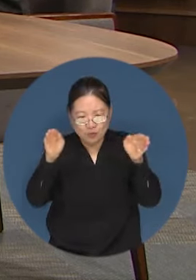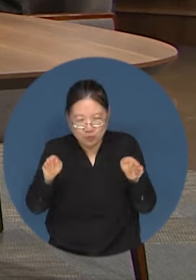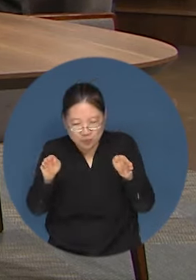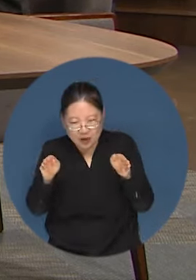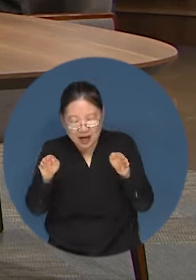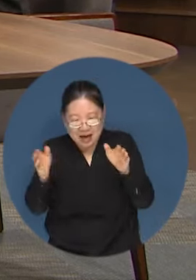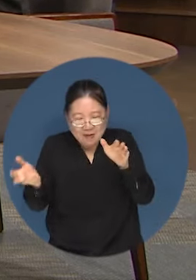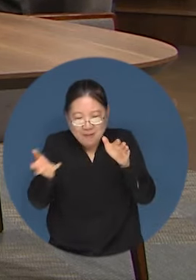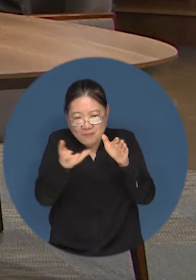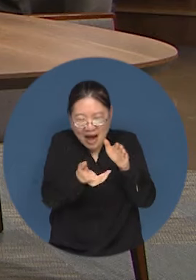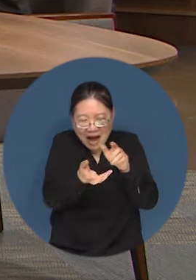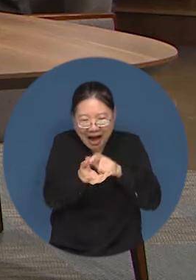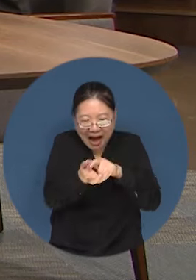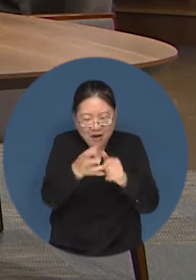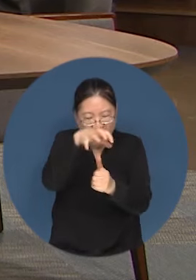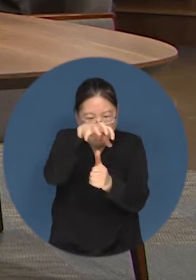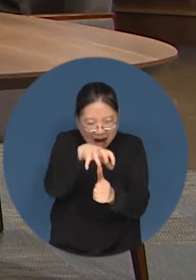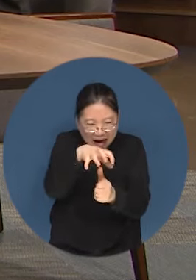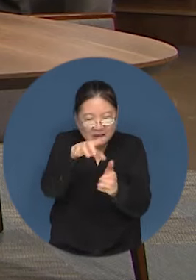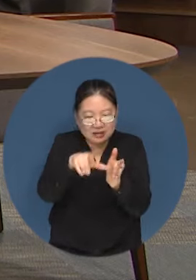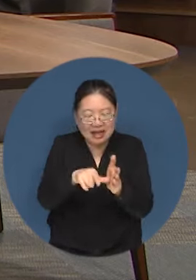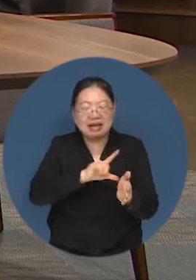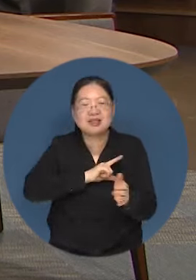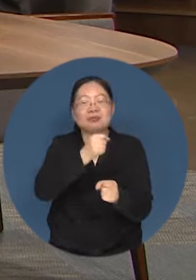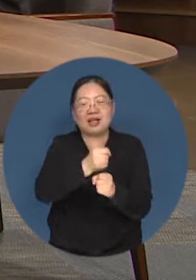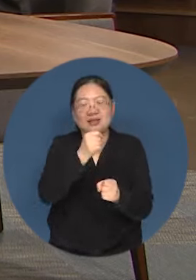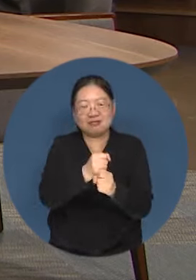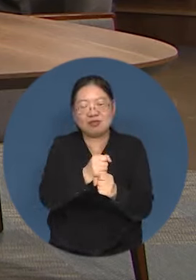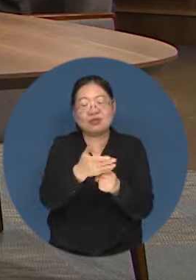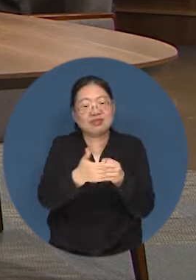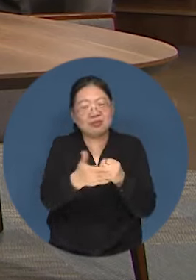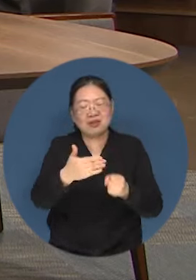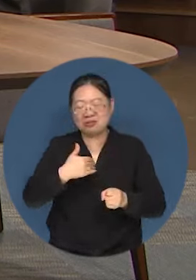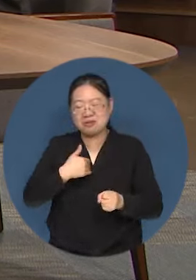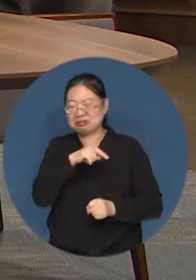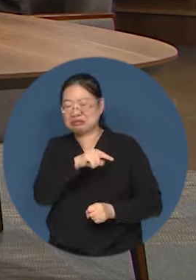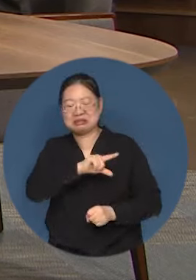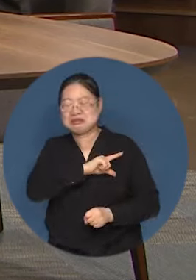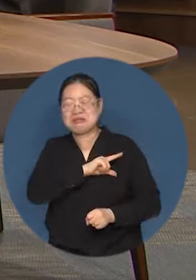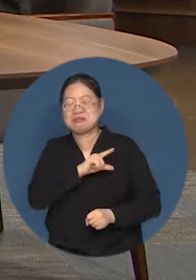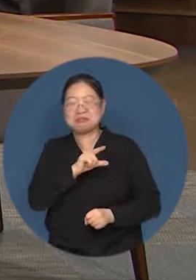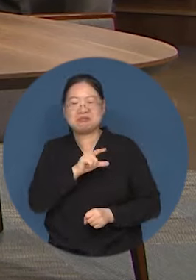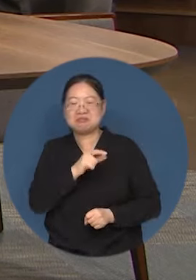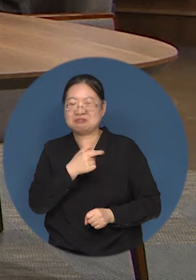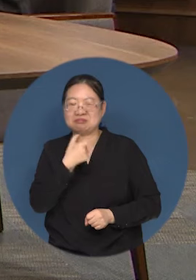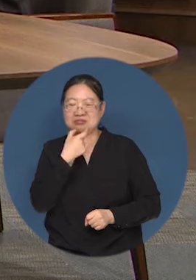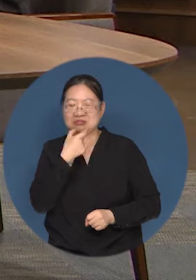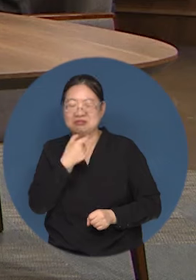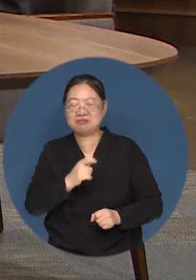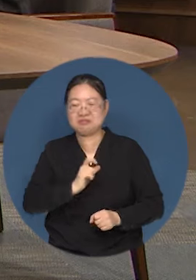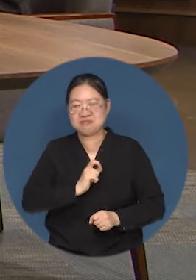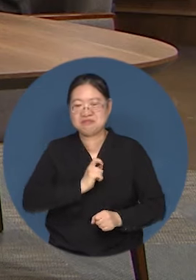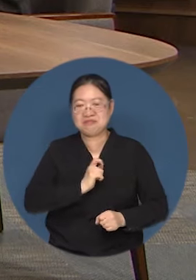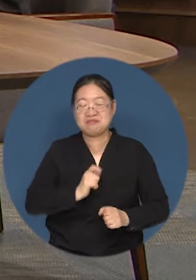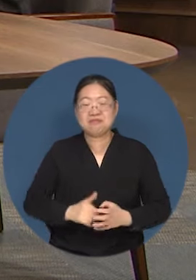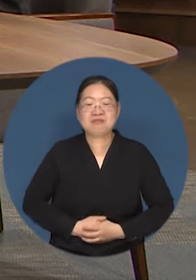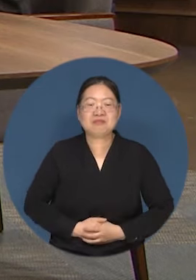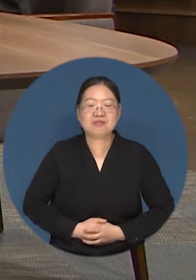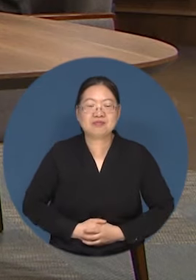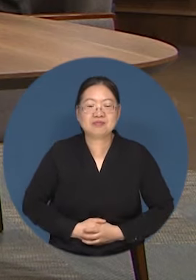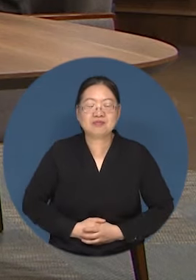이름이거든요. 불법으로 포획해서 사육하던 그 수족관에서 붙인 이름이라서 그렇게 좋아하진 않습니다. 그러니까